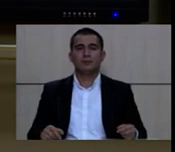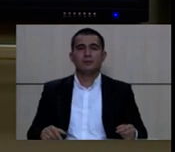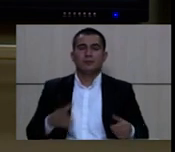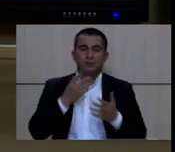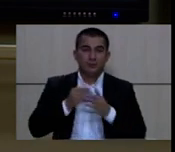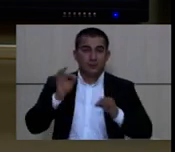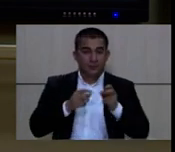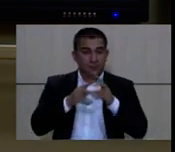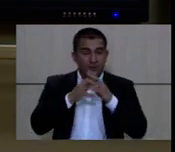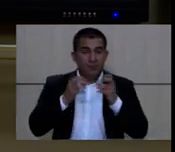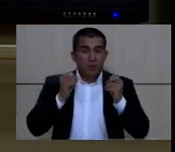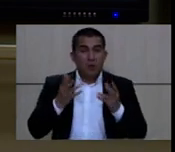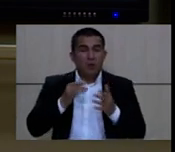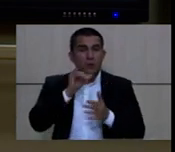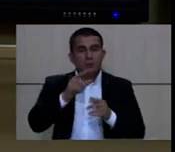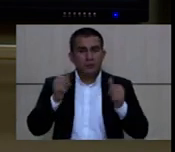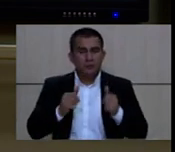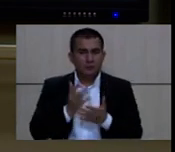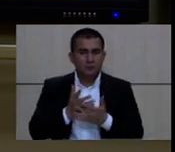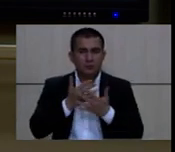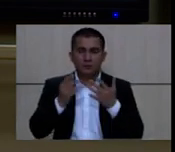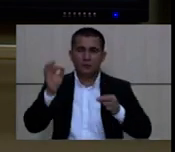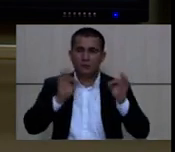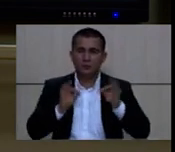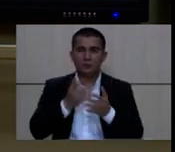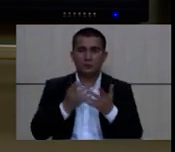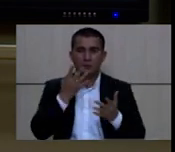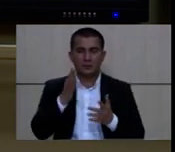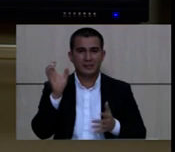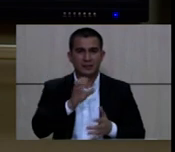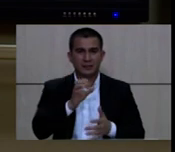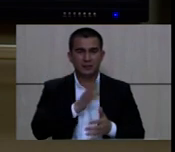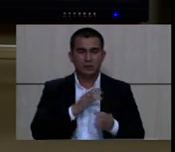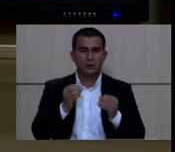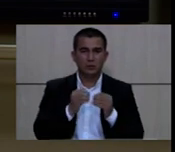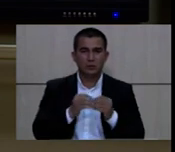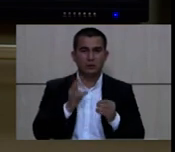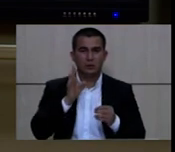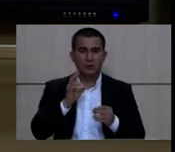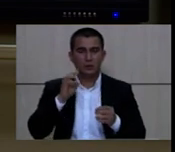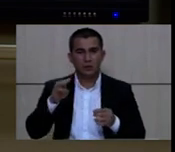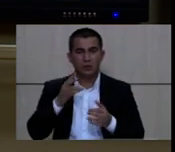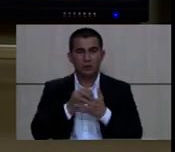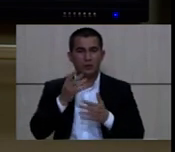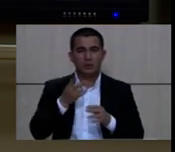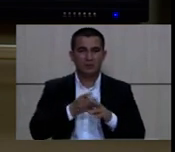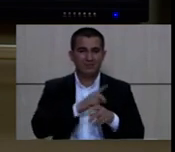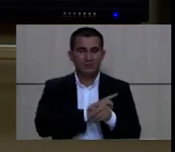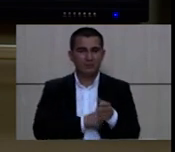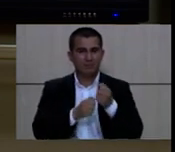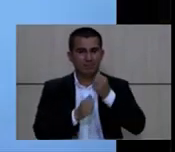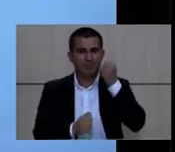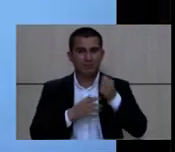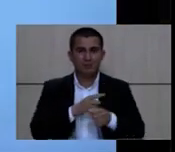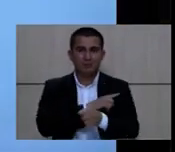Chizmasini chizib olamiz. Demak, tayanchga osilgan yuk 4 sekund davomida 10 newton kuch bilan tortildi. Demak, biz